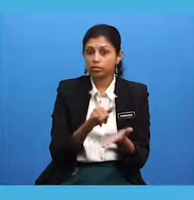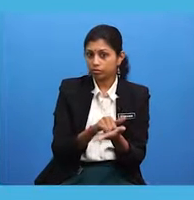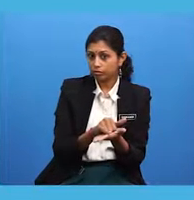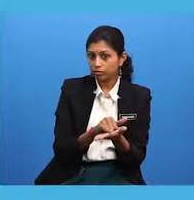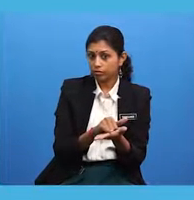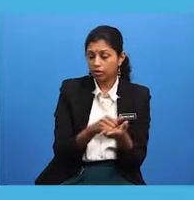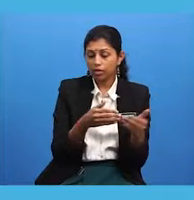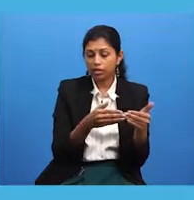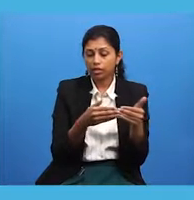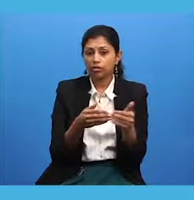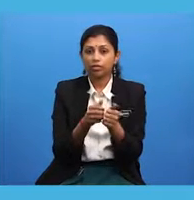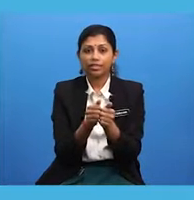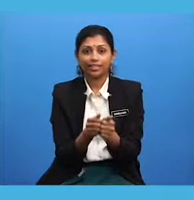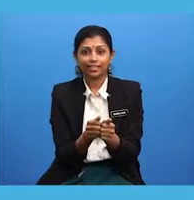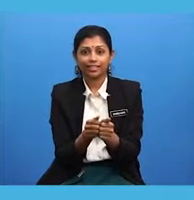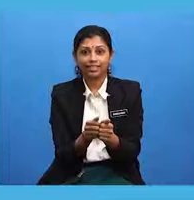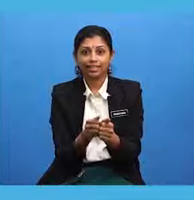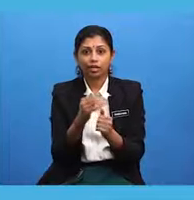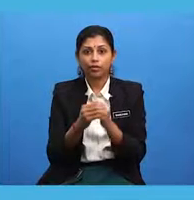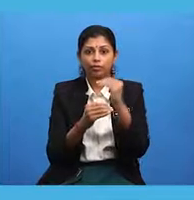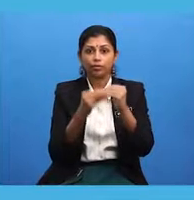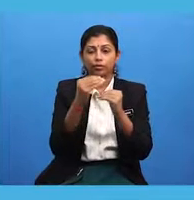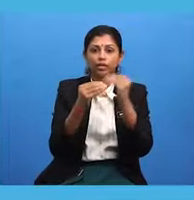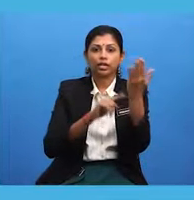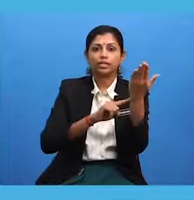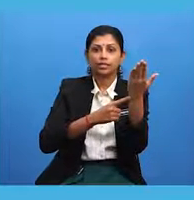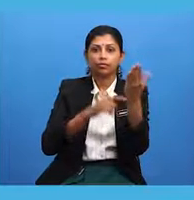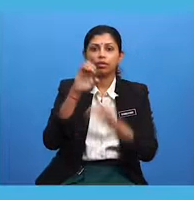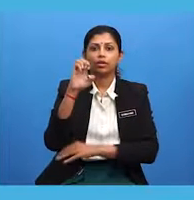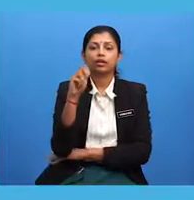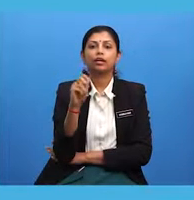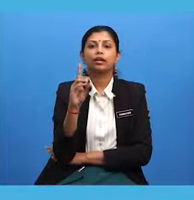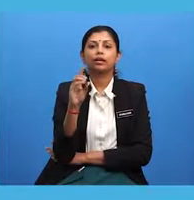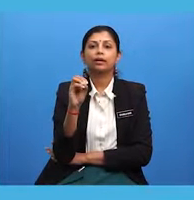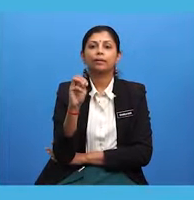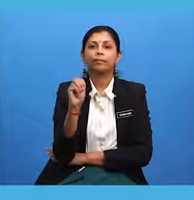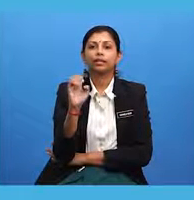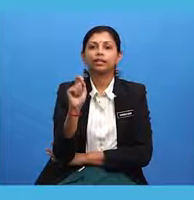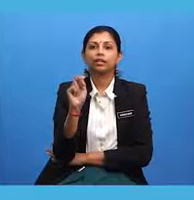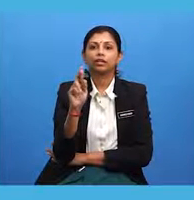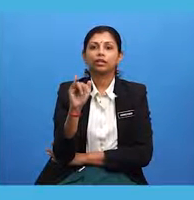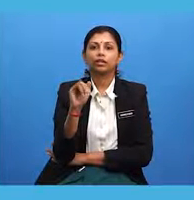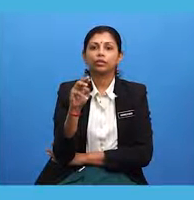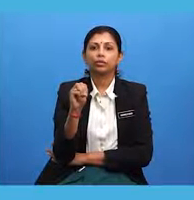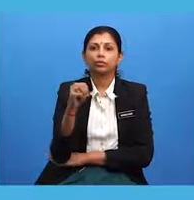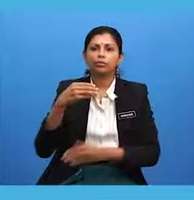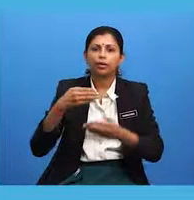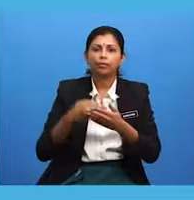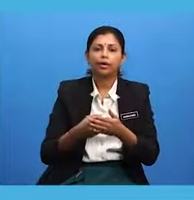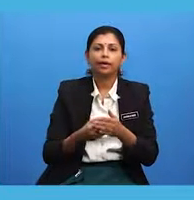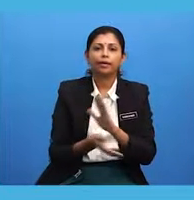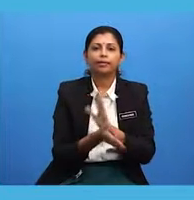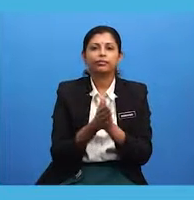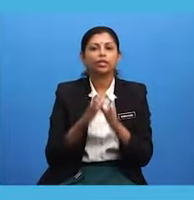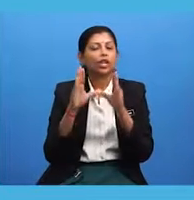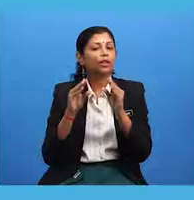ini diikuti oleh pembinaan semula dinding endometrium sehingga